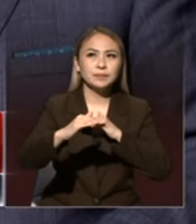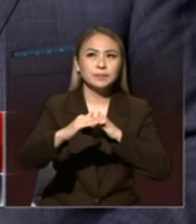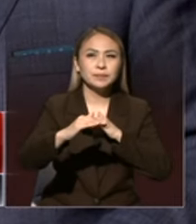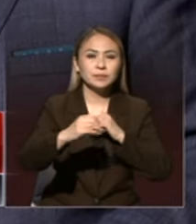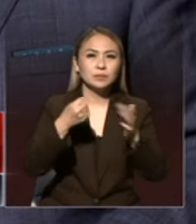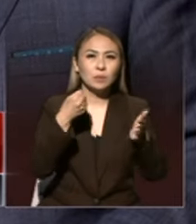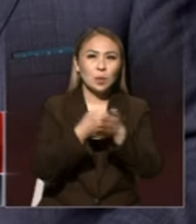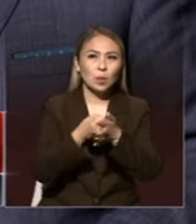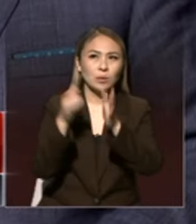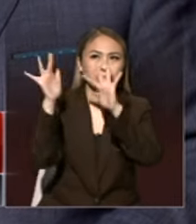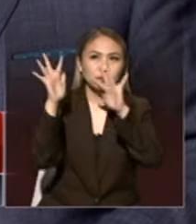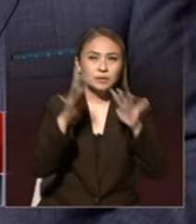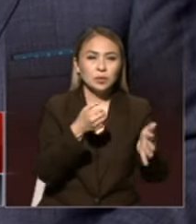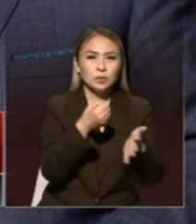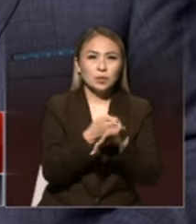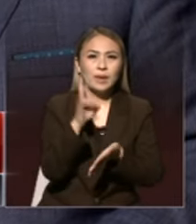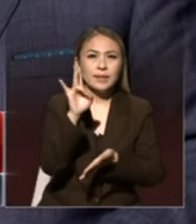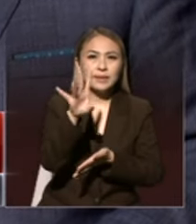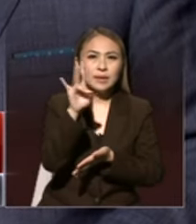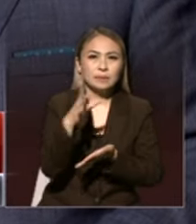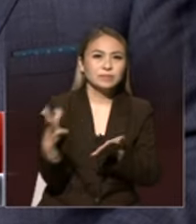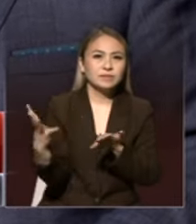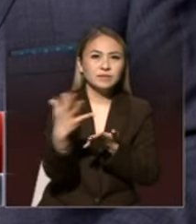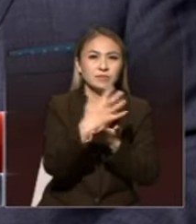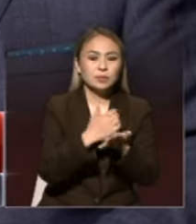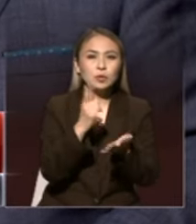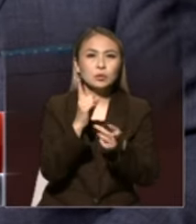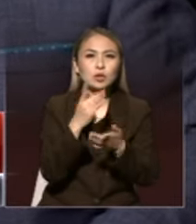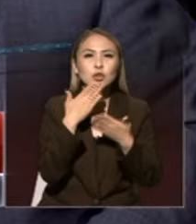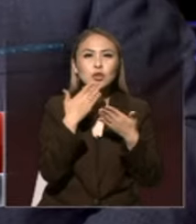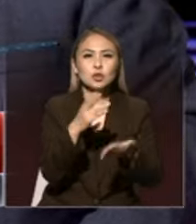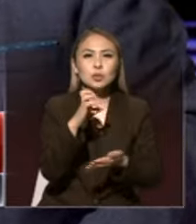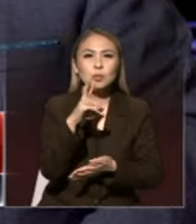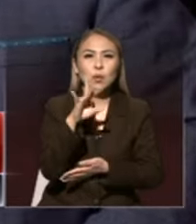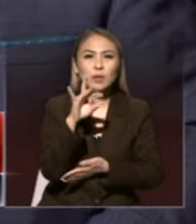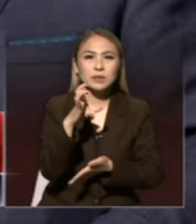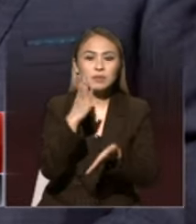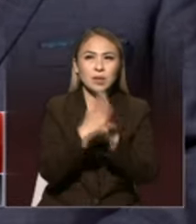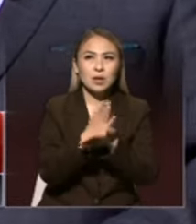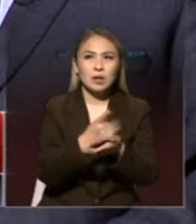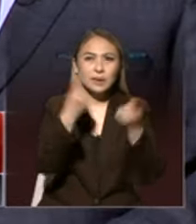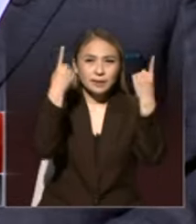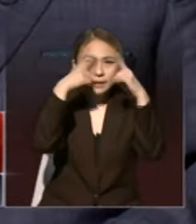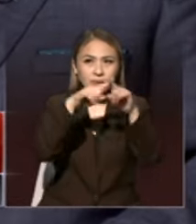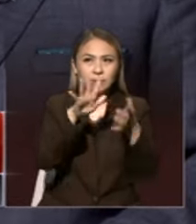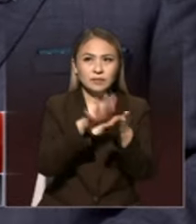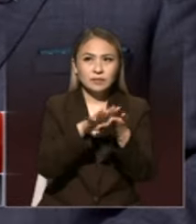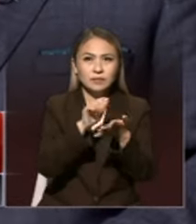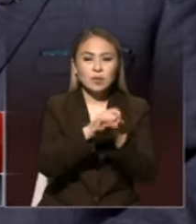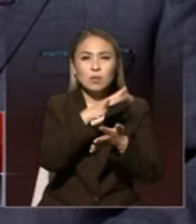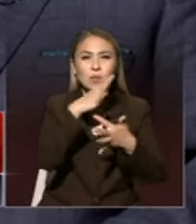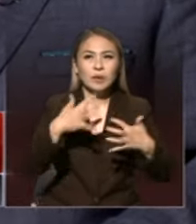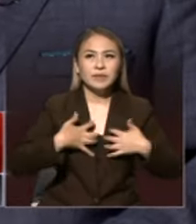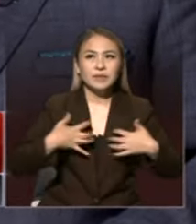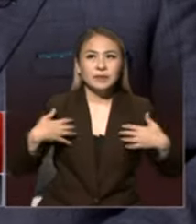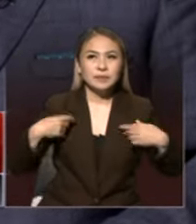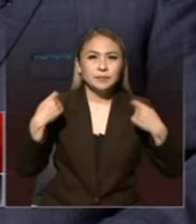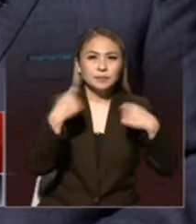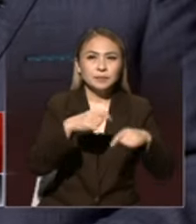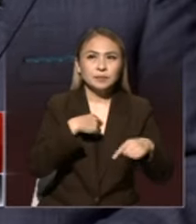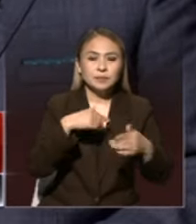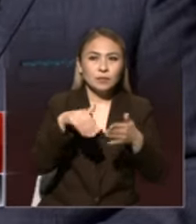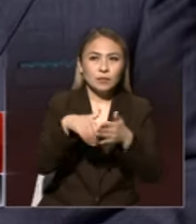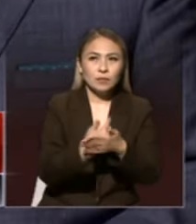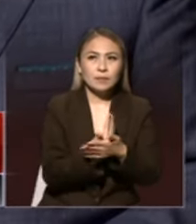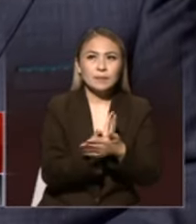қар жауғанға шейін біз ноябрьге шейін шөп шабамыз, өйткені спрос бар. Бірақ техникамыз үлмейді, қаншама адамдар малын сатты. Біздің техникамыз жаңа болып